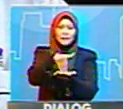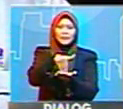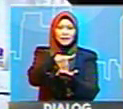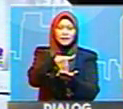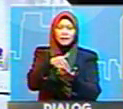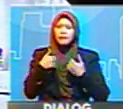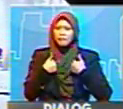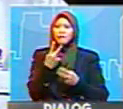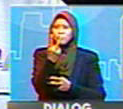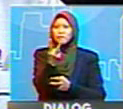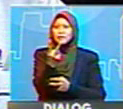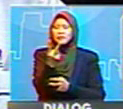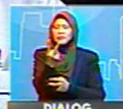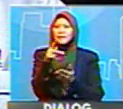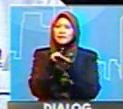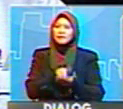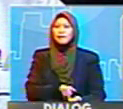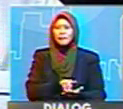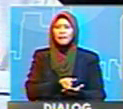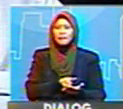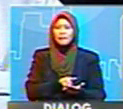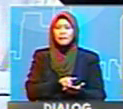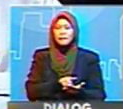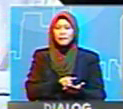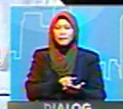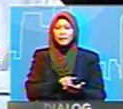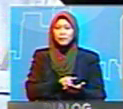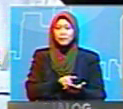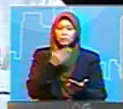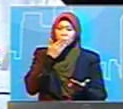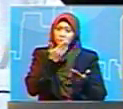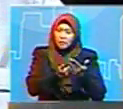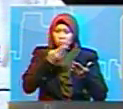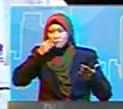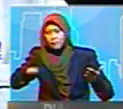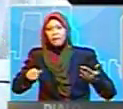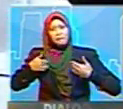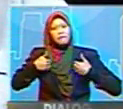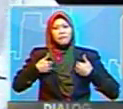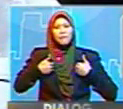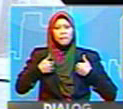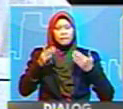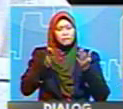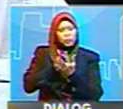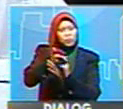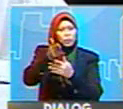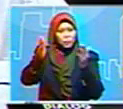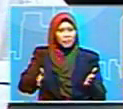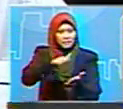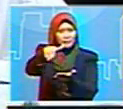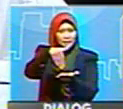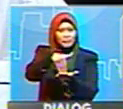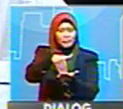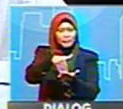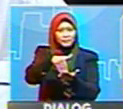kesan ataupun impakct ataupun kesan daripada jihad melalui orang tengah ini yang pertamanya adalah dari